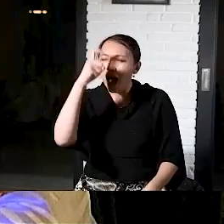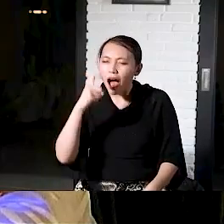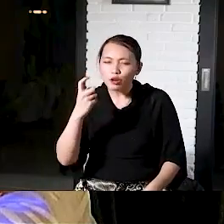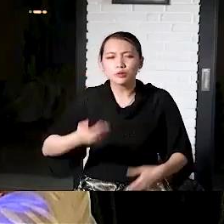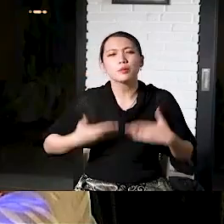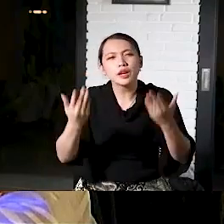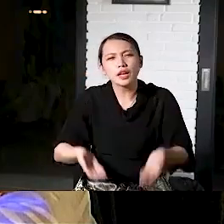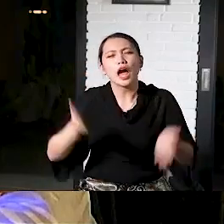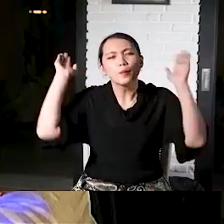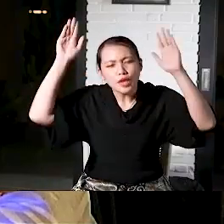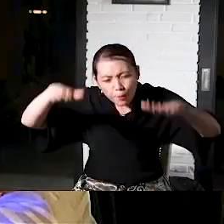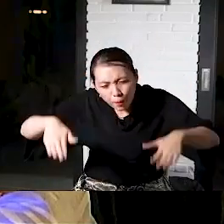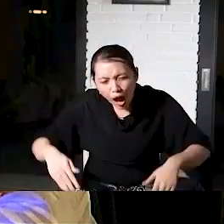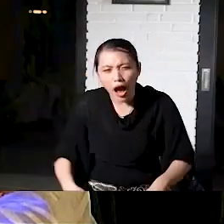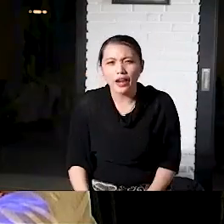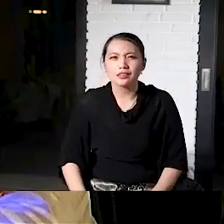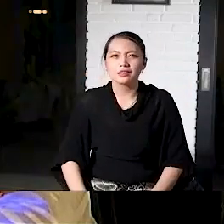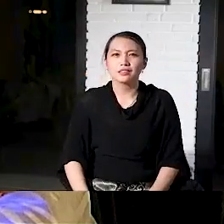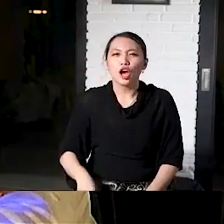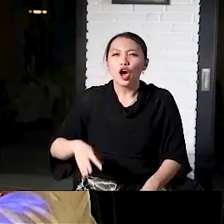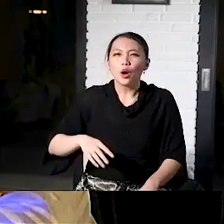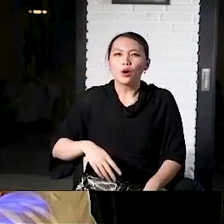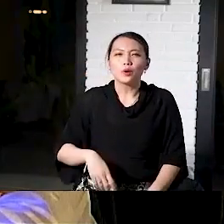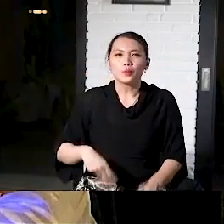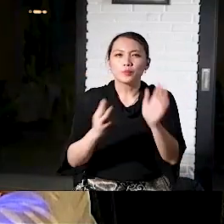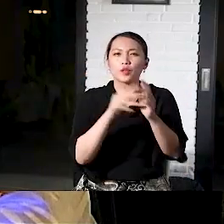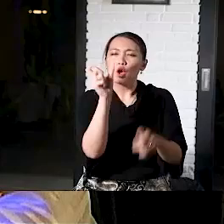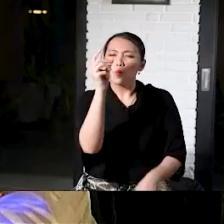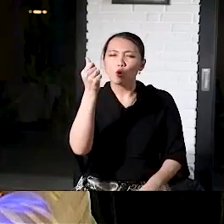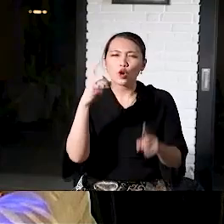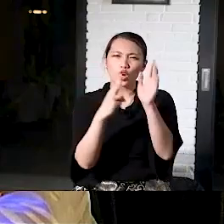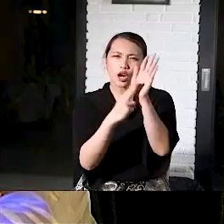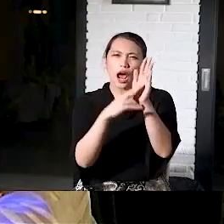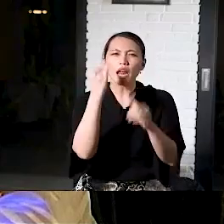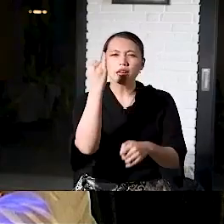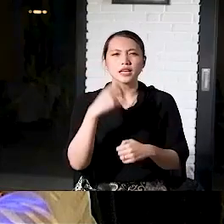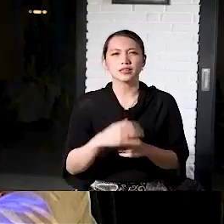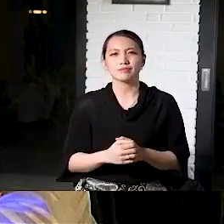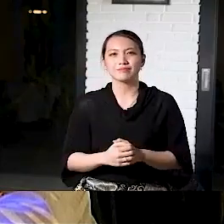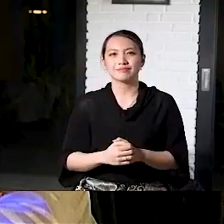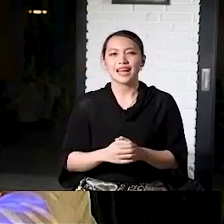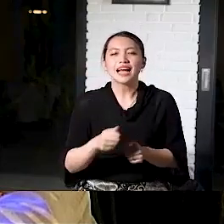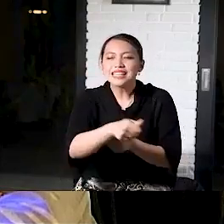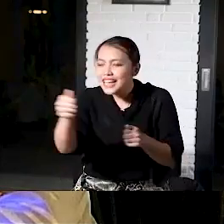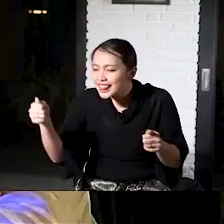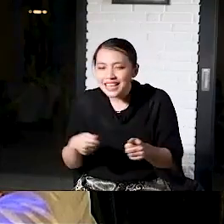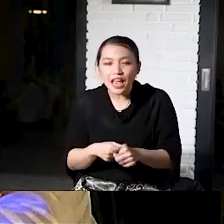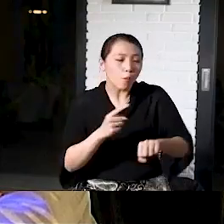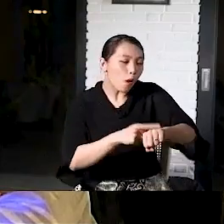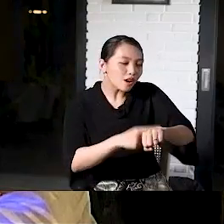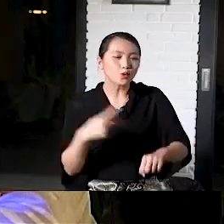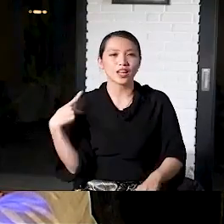ekspresi yang murni mengenai Allah, bukan mengenai kondisi kita. Banyak di antara kita hanya menyanyi